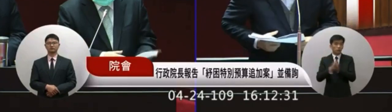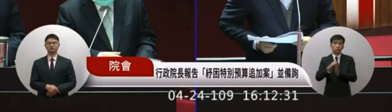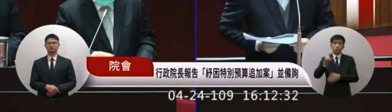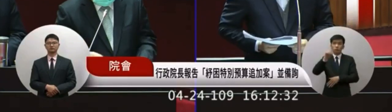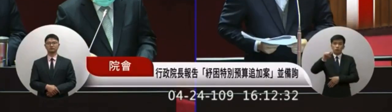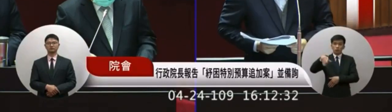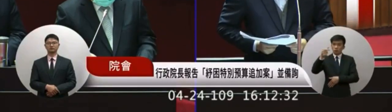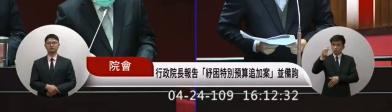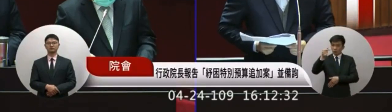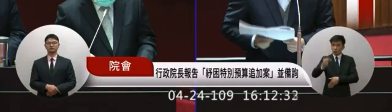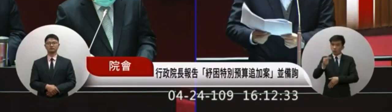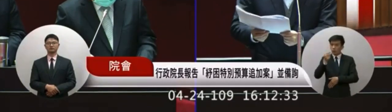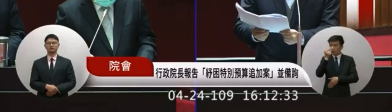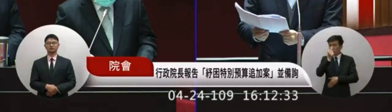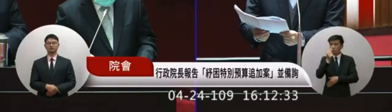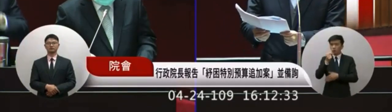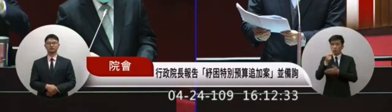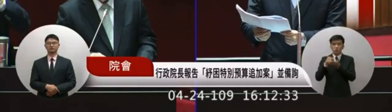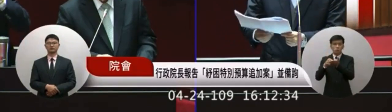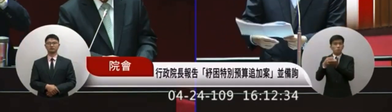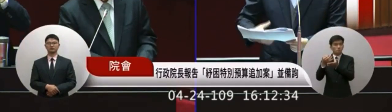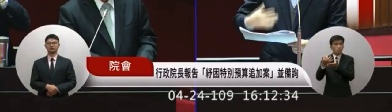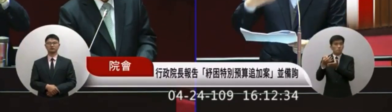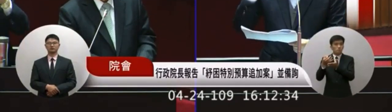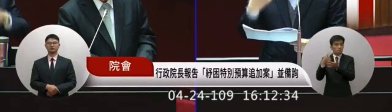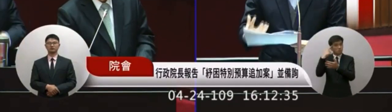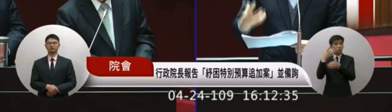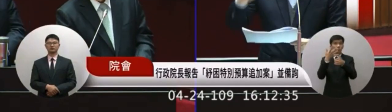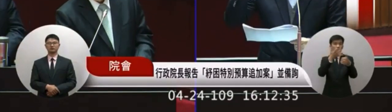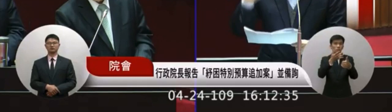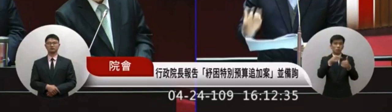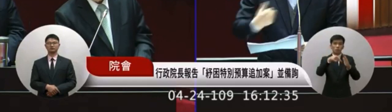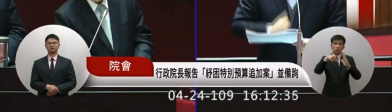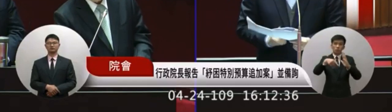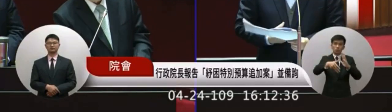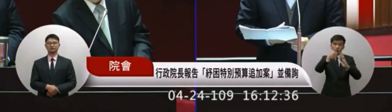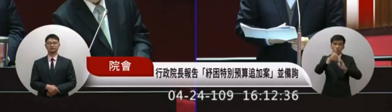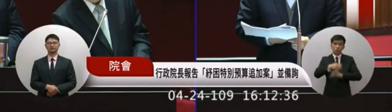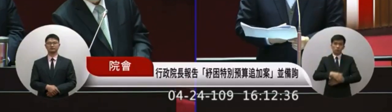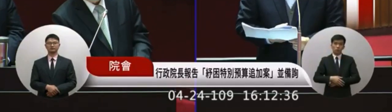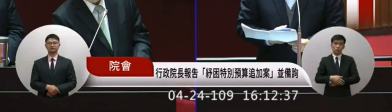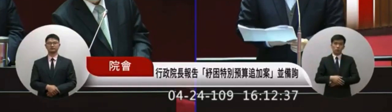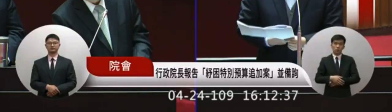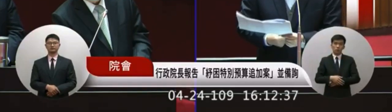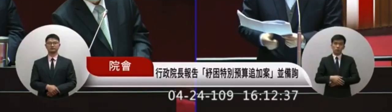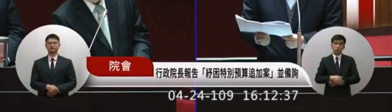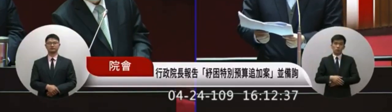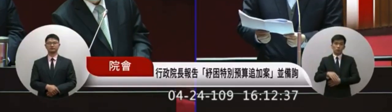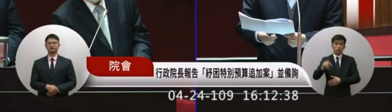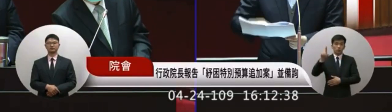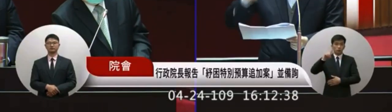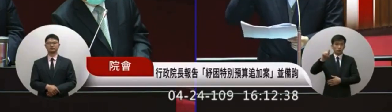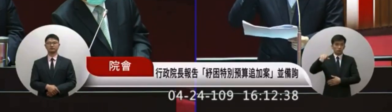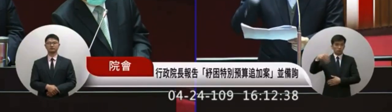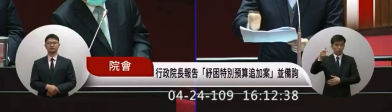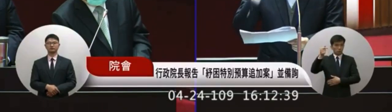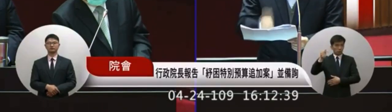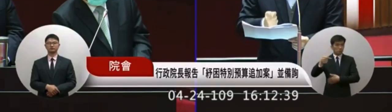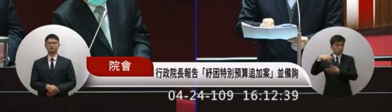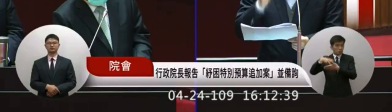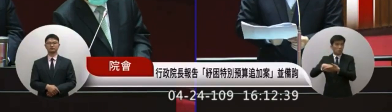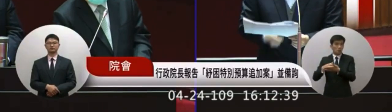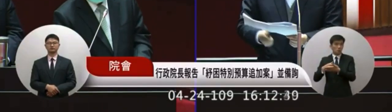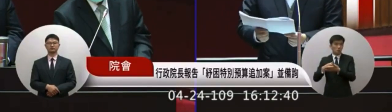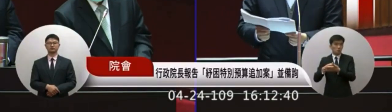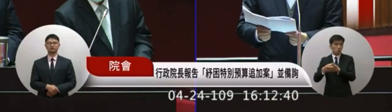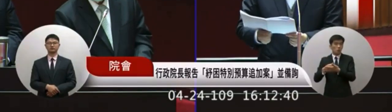1500亿的特别预算，我要请教院长，你这1500亿的特别预算会诱